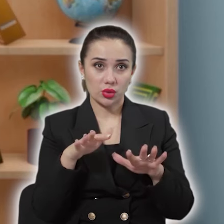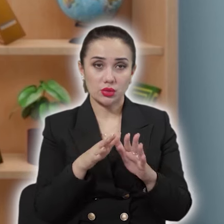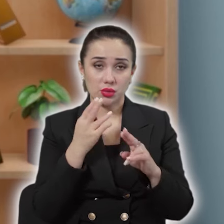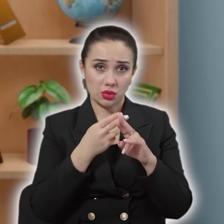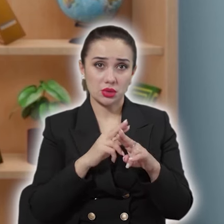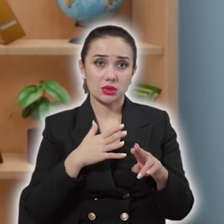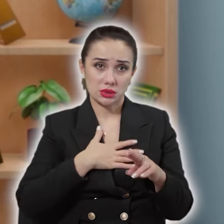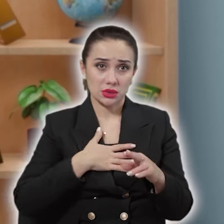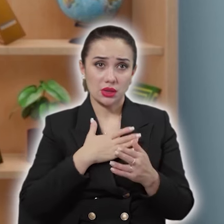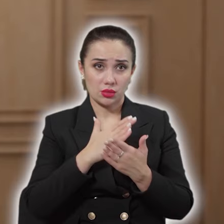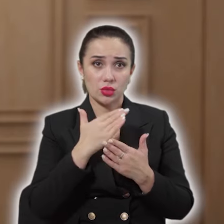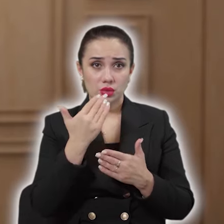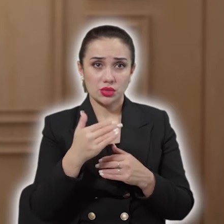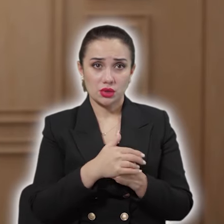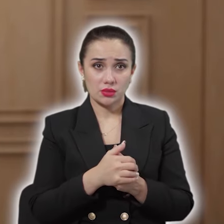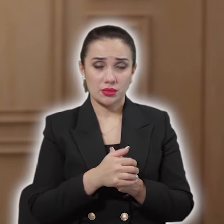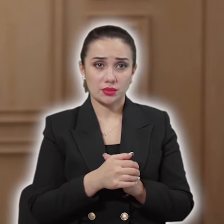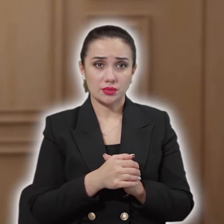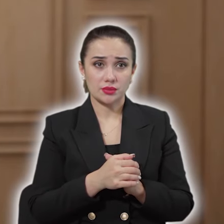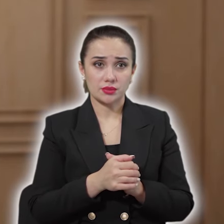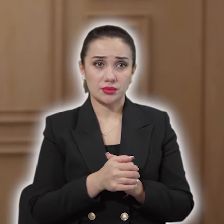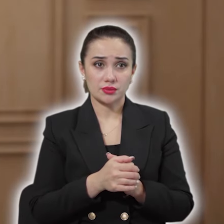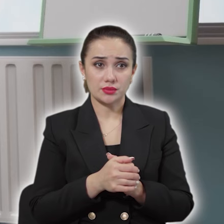Bo'ldimi? Shunga siqilib yuribsanmi?